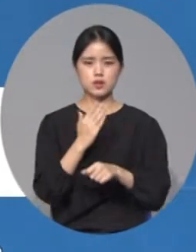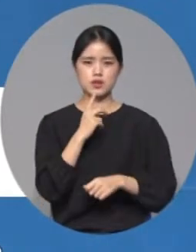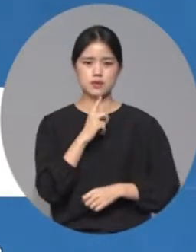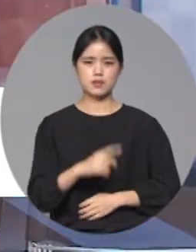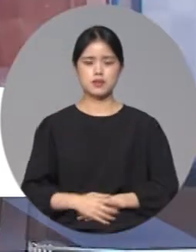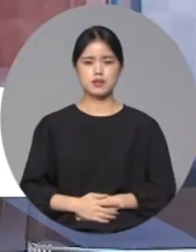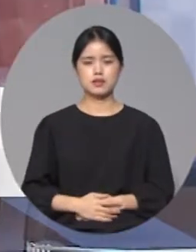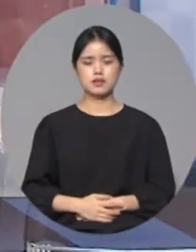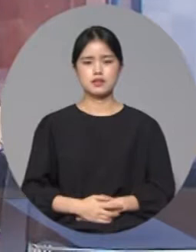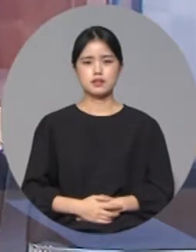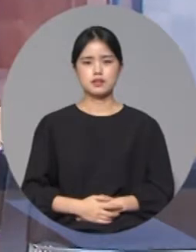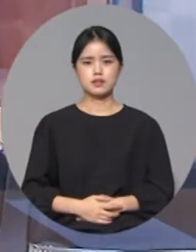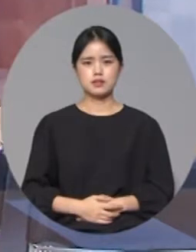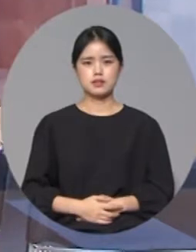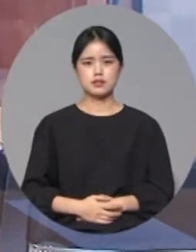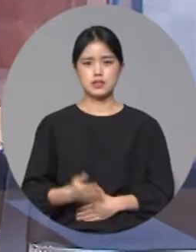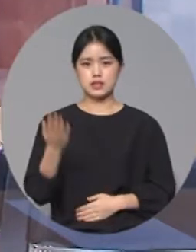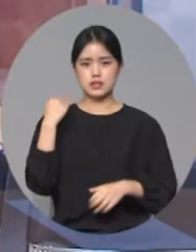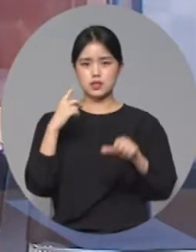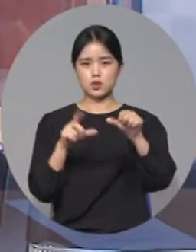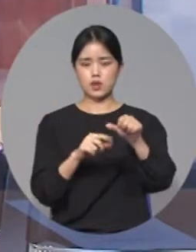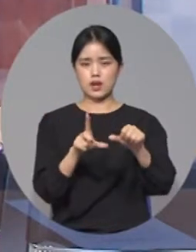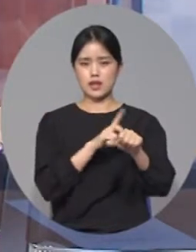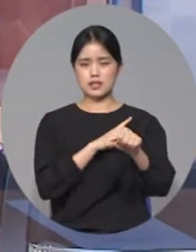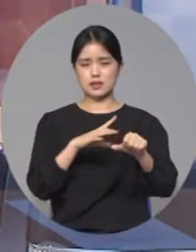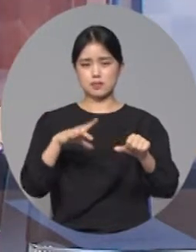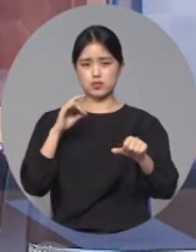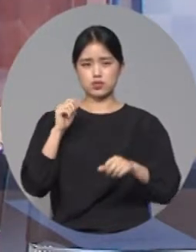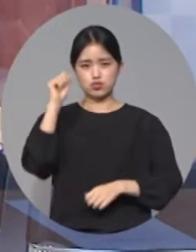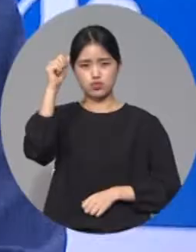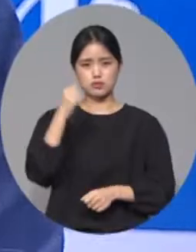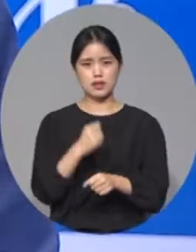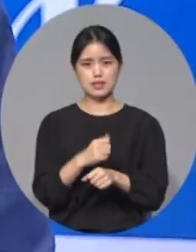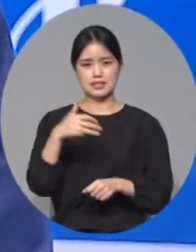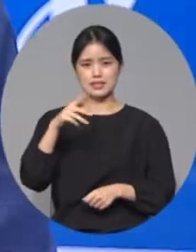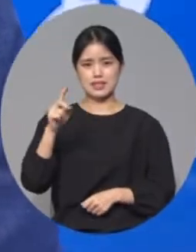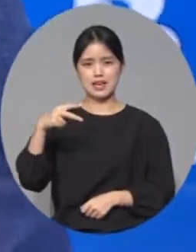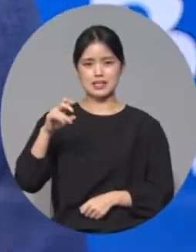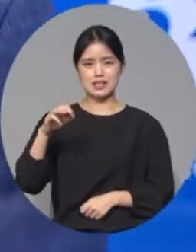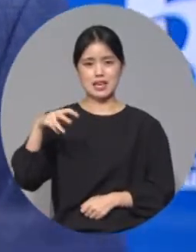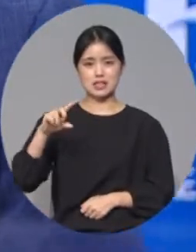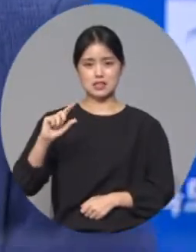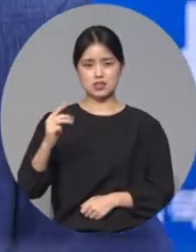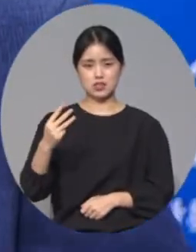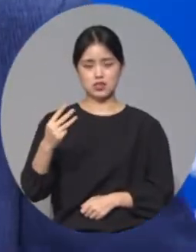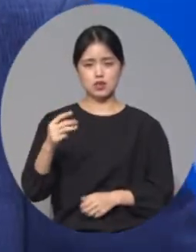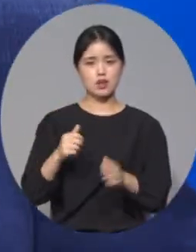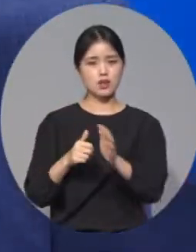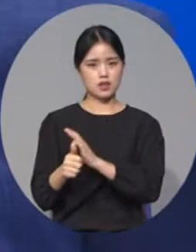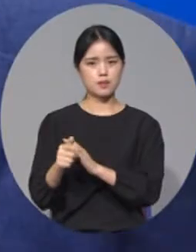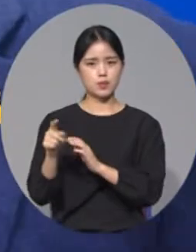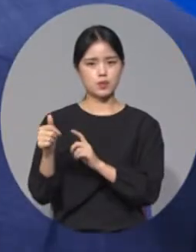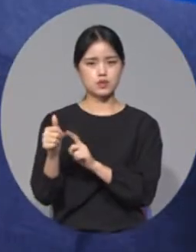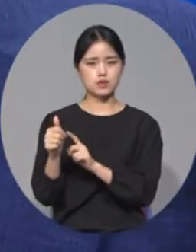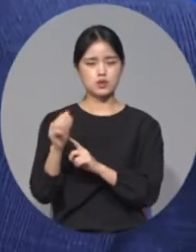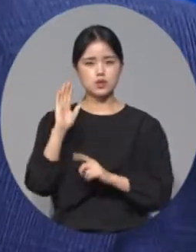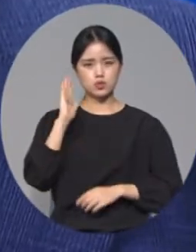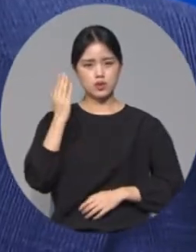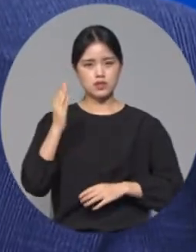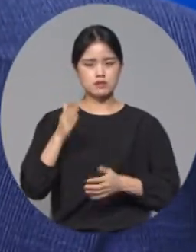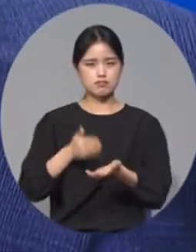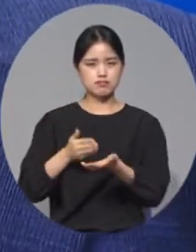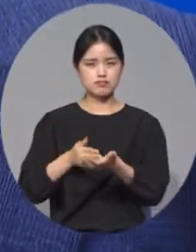합니다. 지난 5월 가장 먼저 출마 선언을 한 차상철 참교육희망포럼 대표는 최근 기자회견을